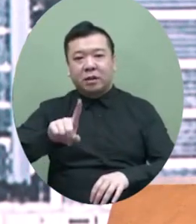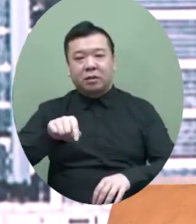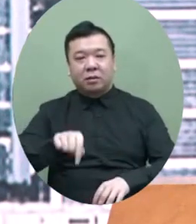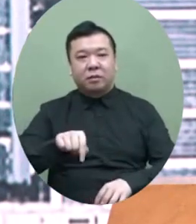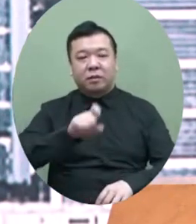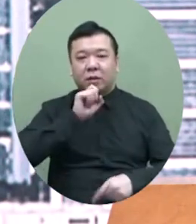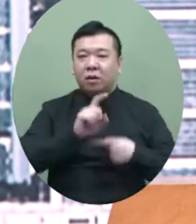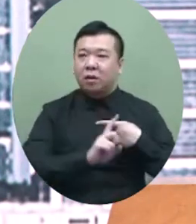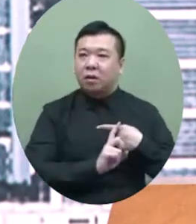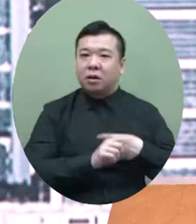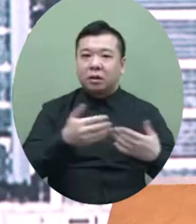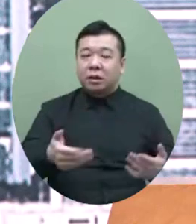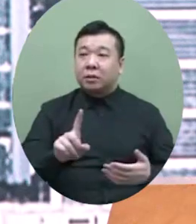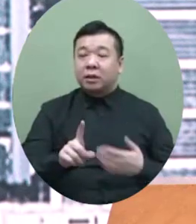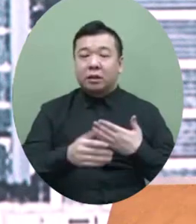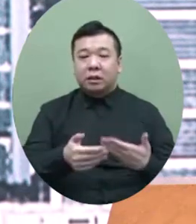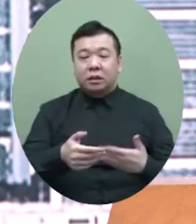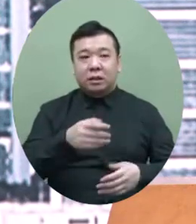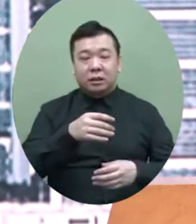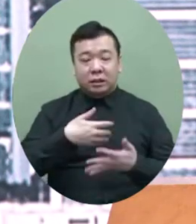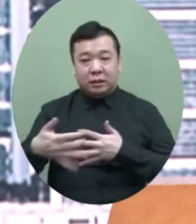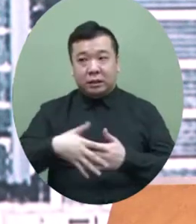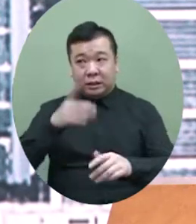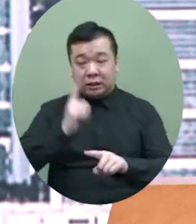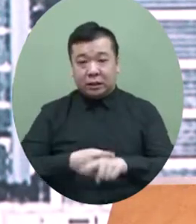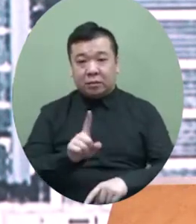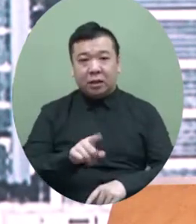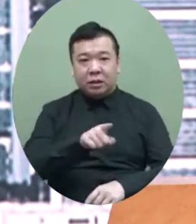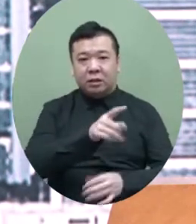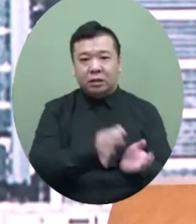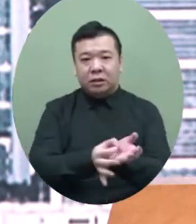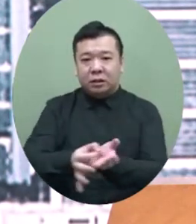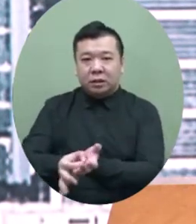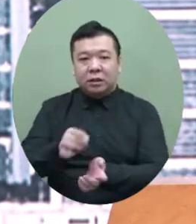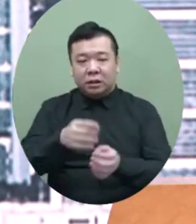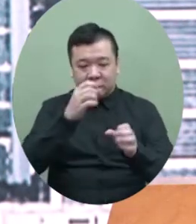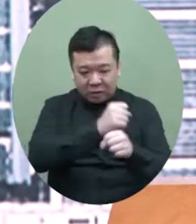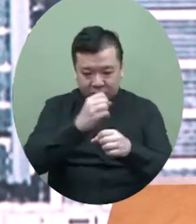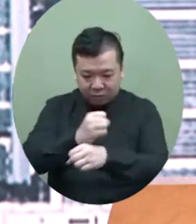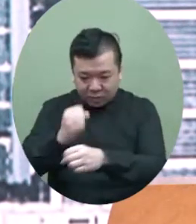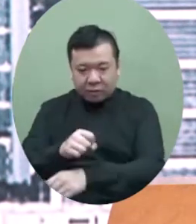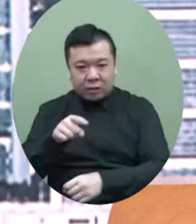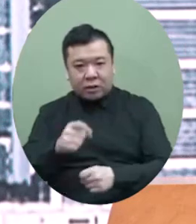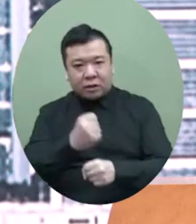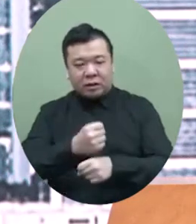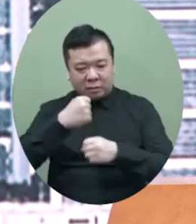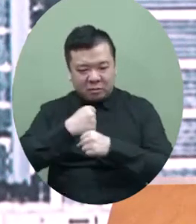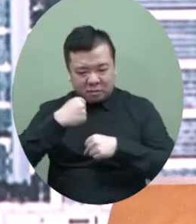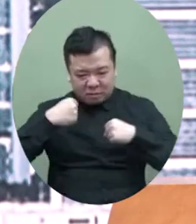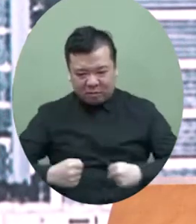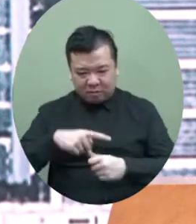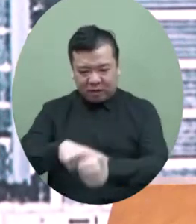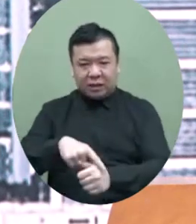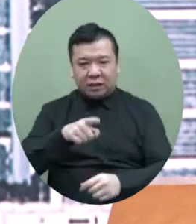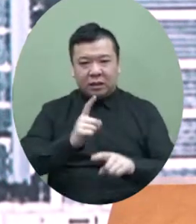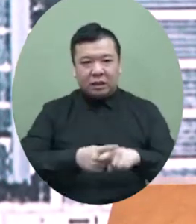帶嚟一啲風險。不過而家嘅事實説明咧，其實各個地方都係用呢啲聚焦式嘅強制嚟到檢測，